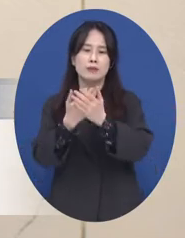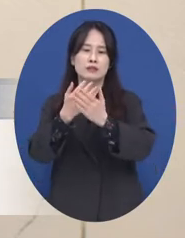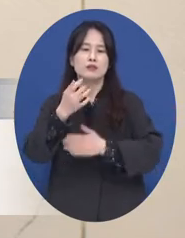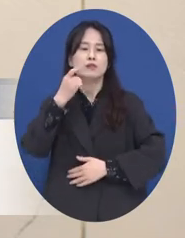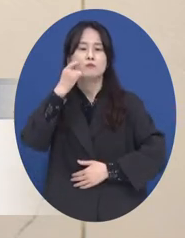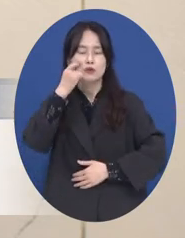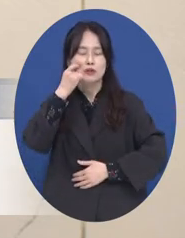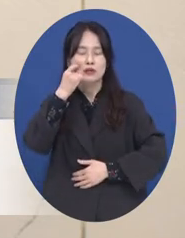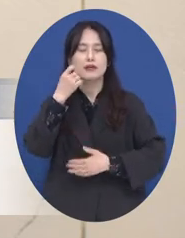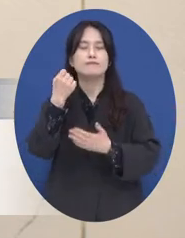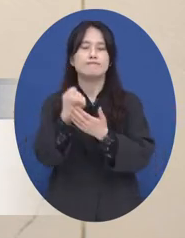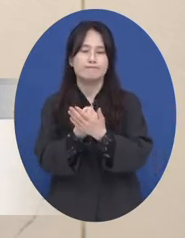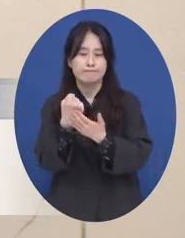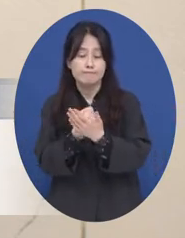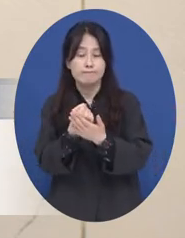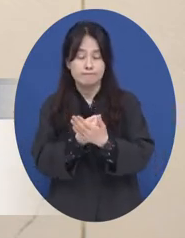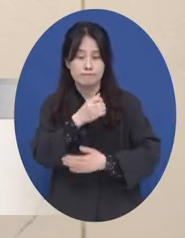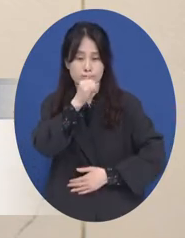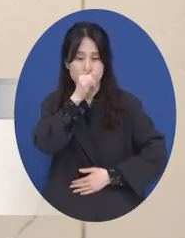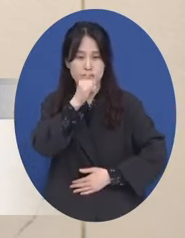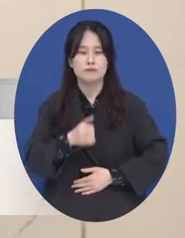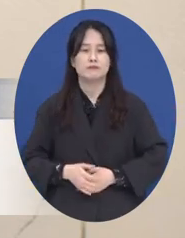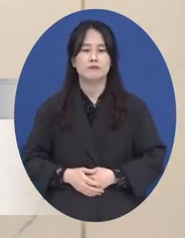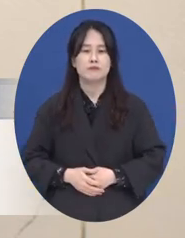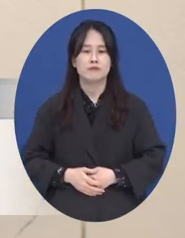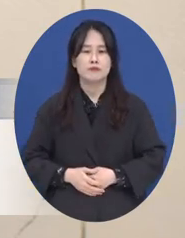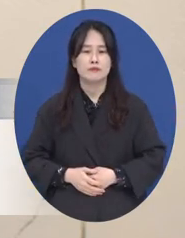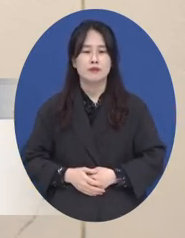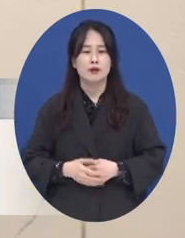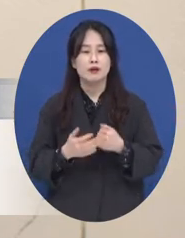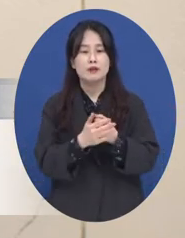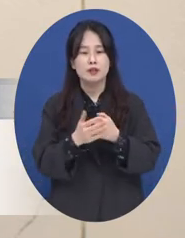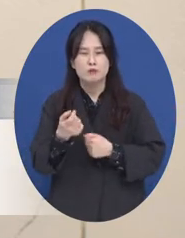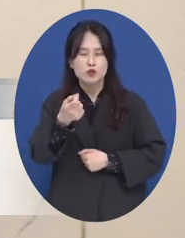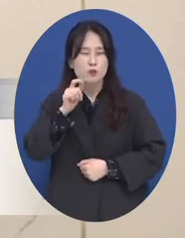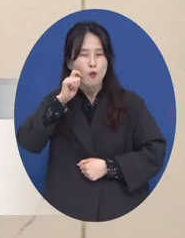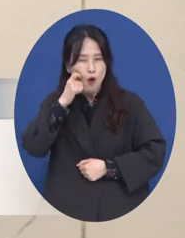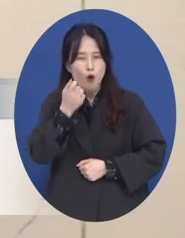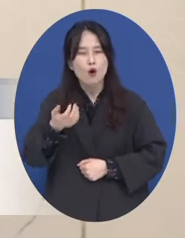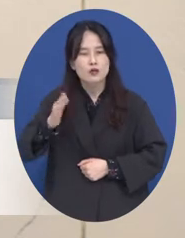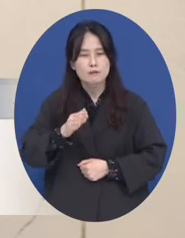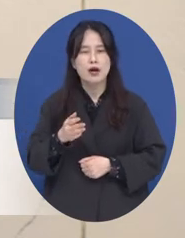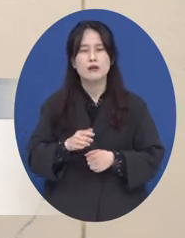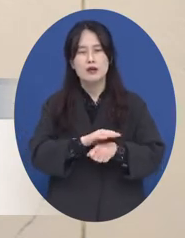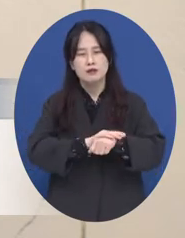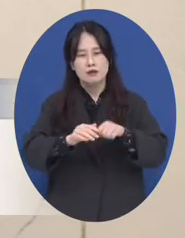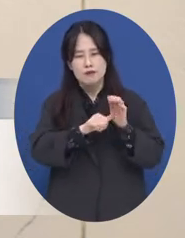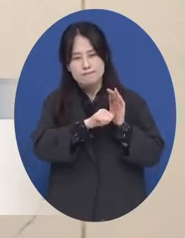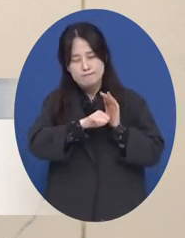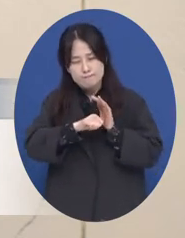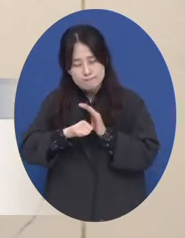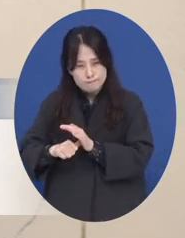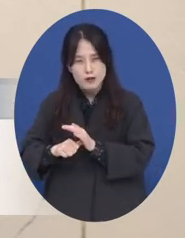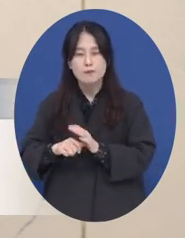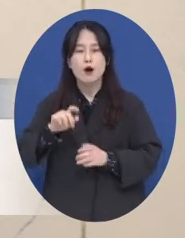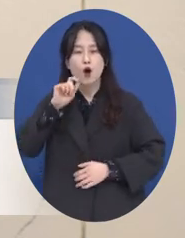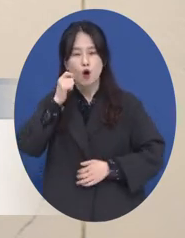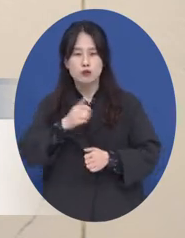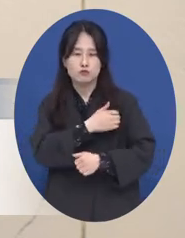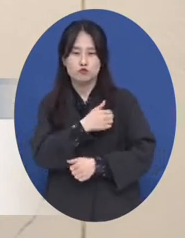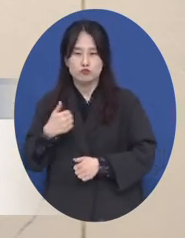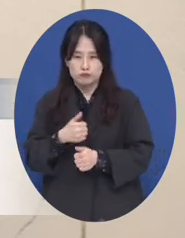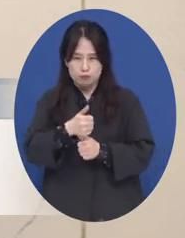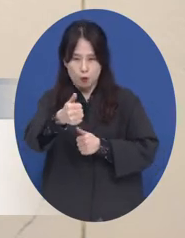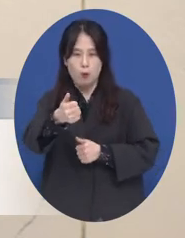나가지 못하는 그런 안타까움이 있을 수도 있습니다. 조금 어렵지만 그 어려움은 우리가